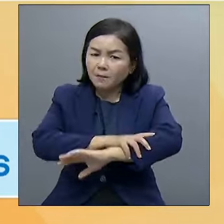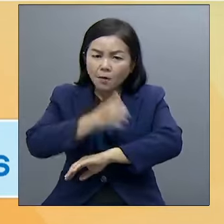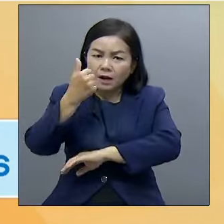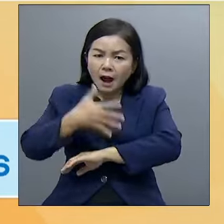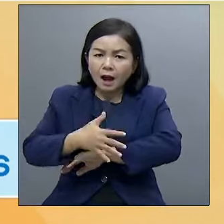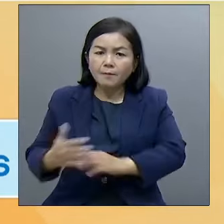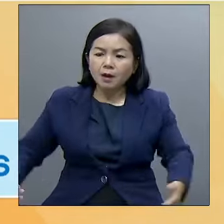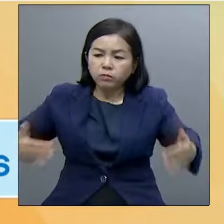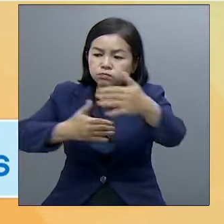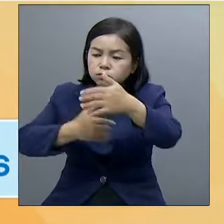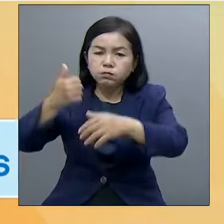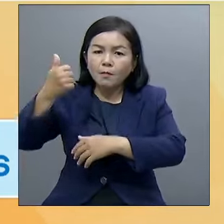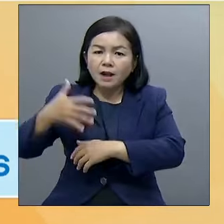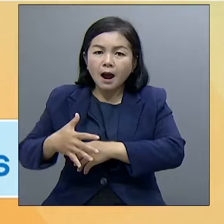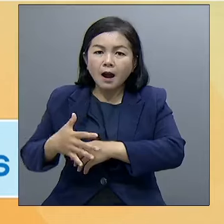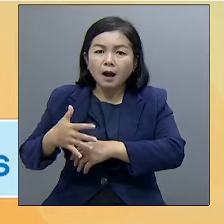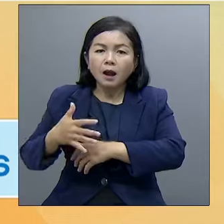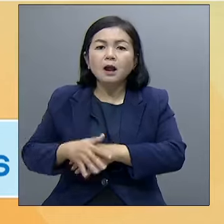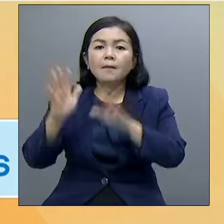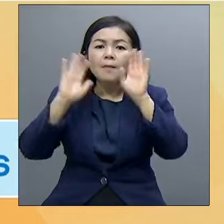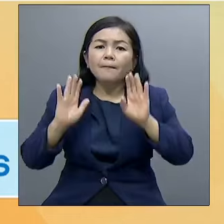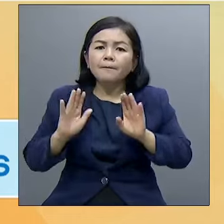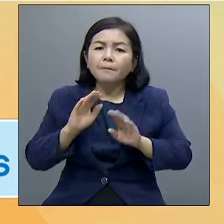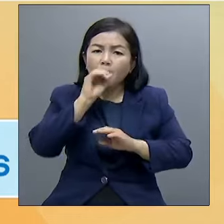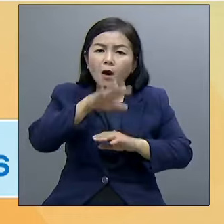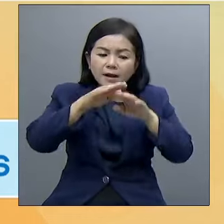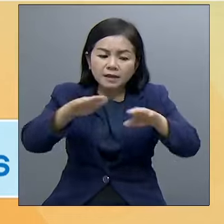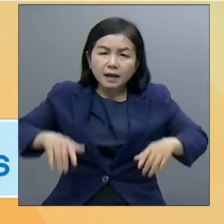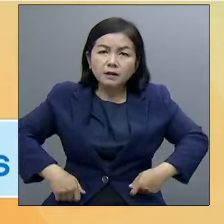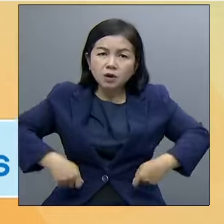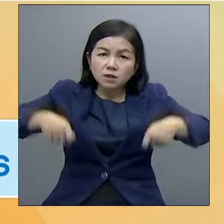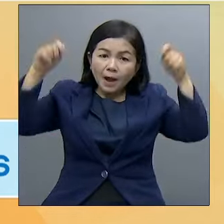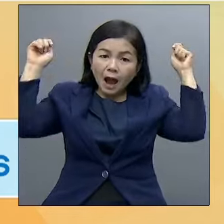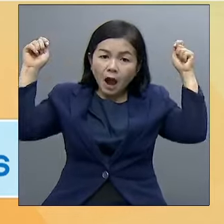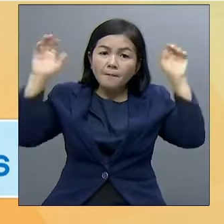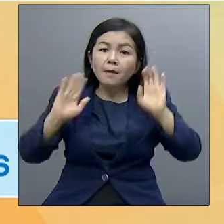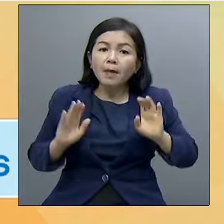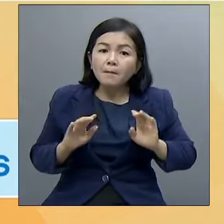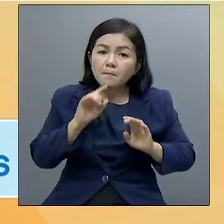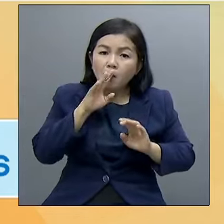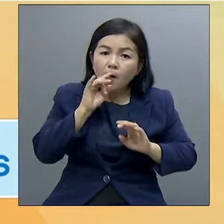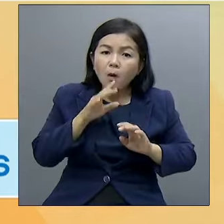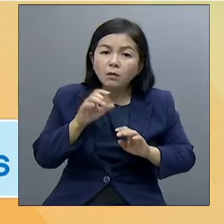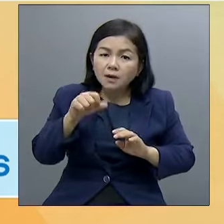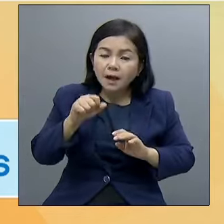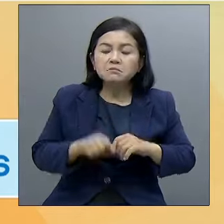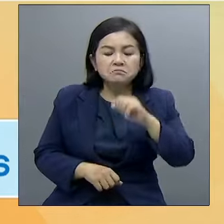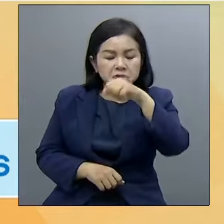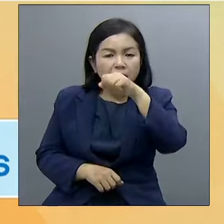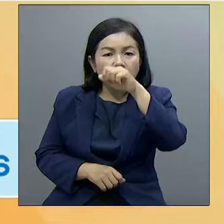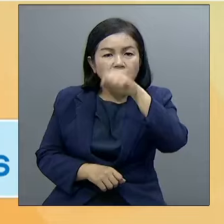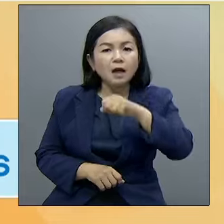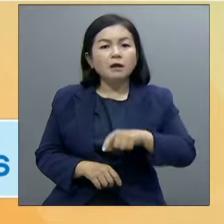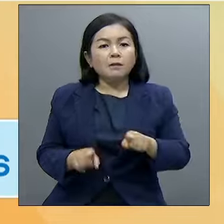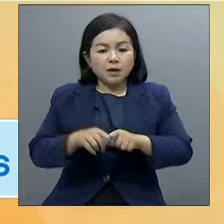ามเพราะฉะนั้นเนี่ยคำถามว่าให้เด็กแก้ผ้าเนี่ยมันอนาจารไหม อนาจาร อนาจารเอาง่ายๆก็ถ้าเป็นเราไปแก้ผ้